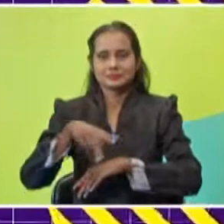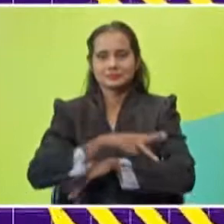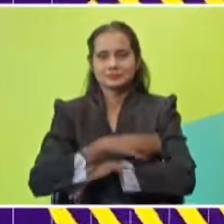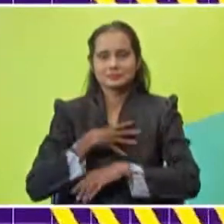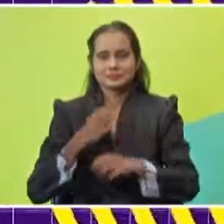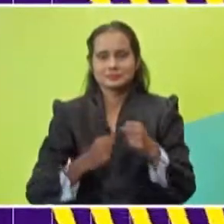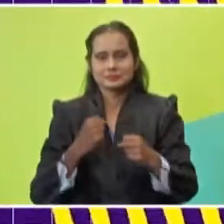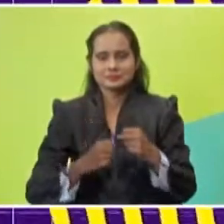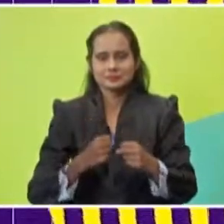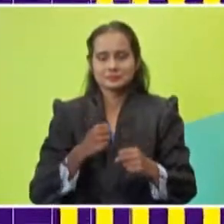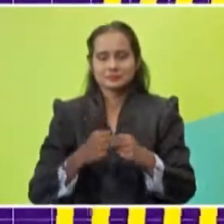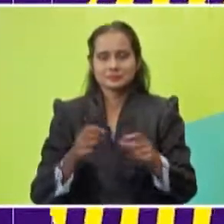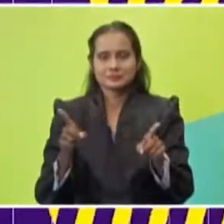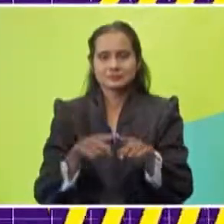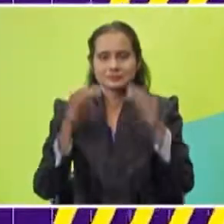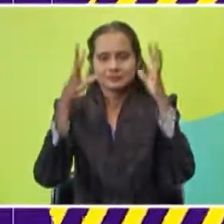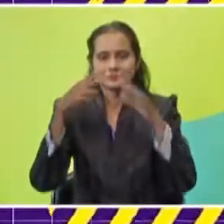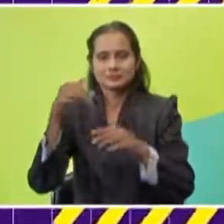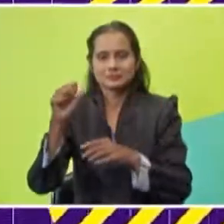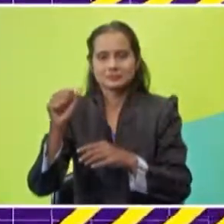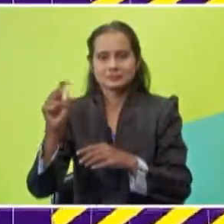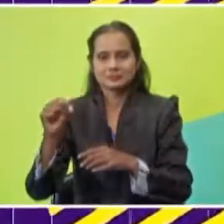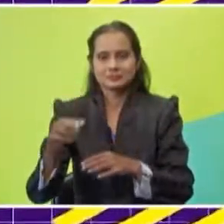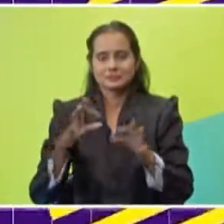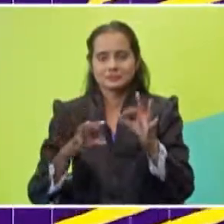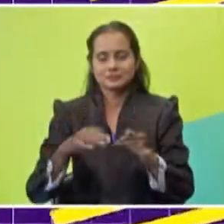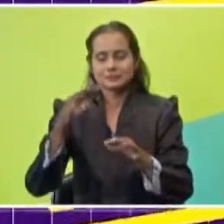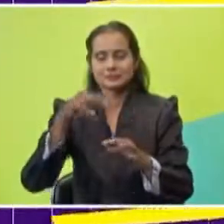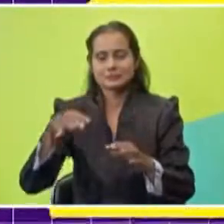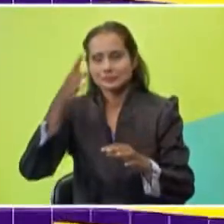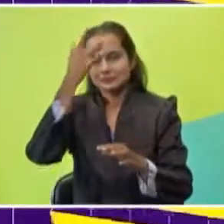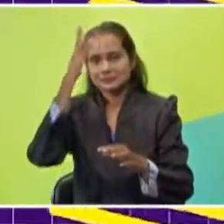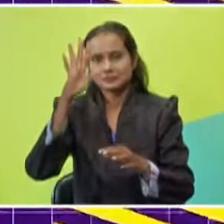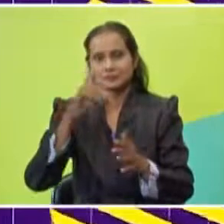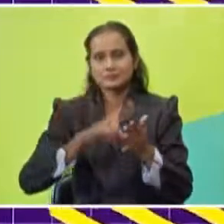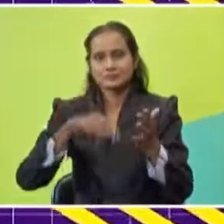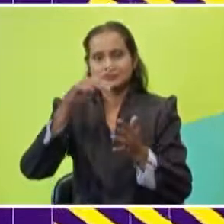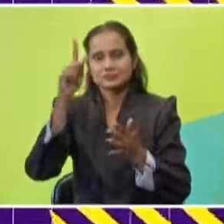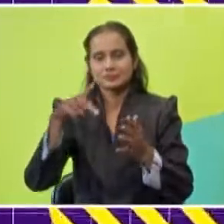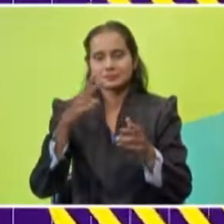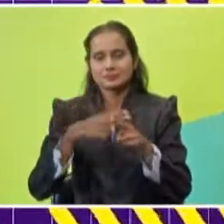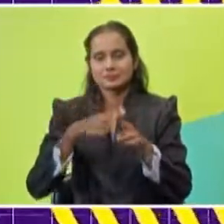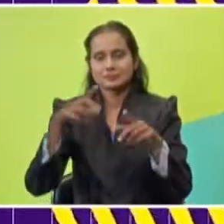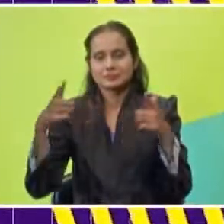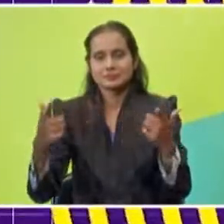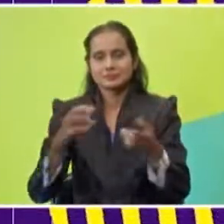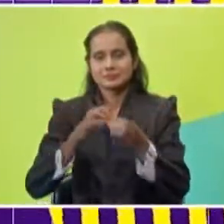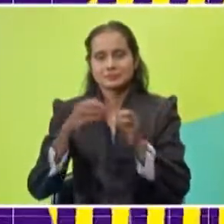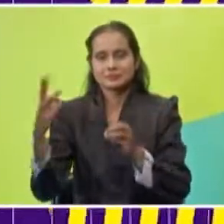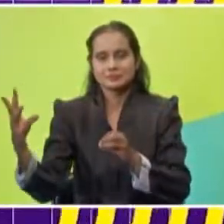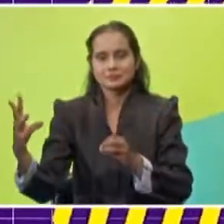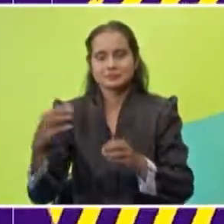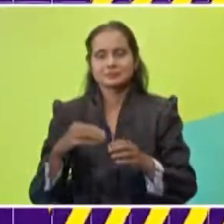Berlari bersama Cikgu Hasan kalau murid bijak Bestari Apakah nama lain Nomor 16